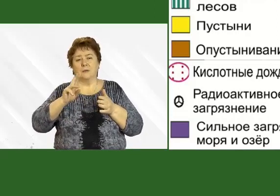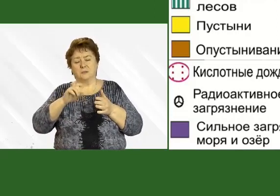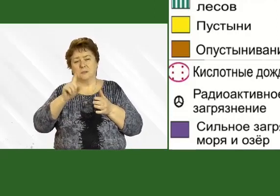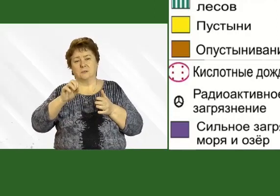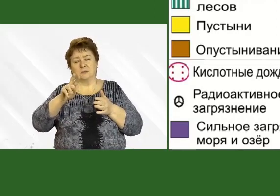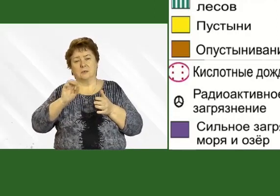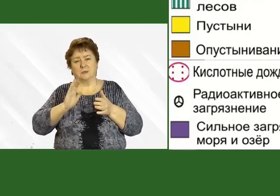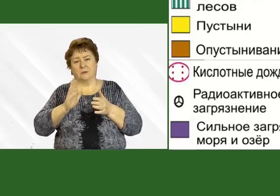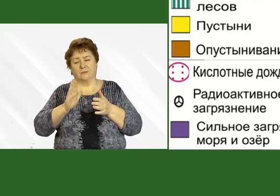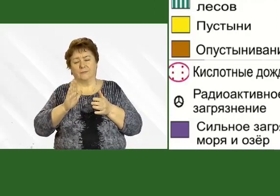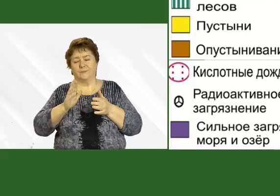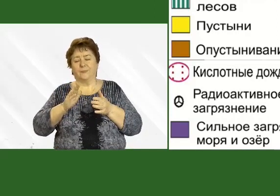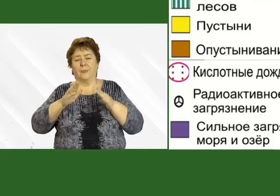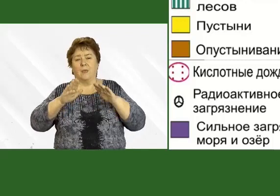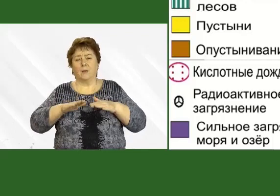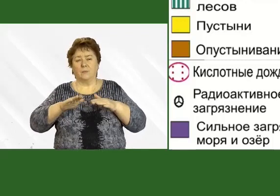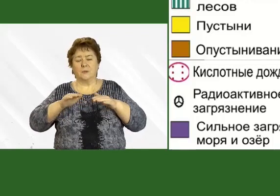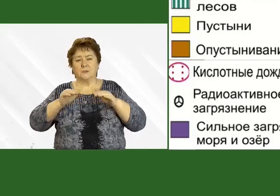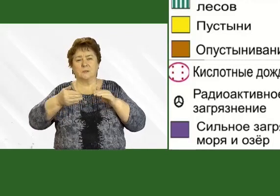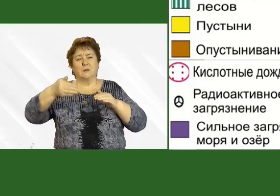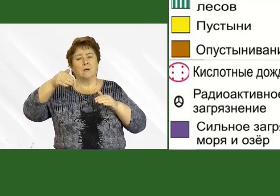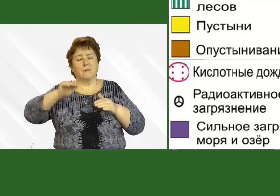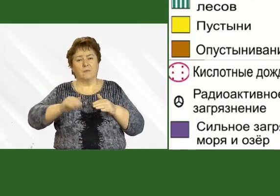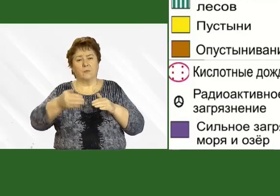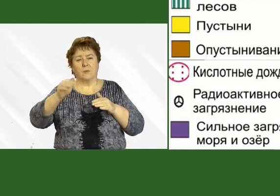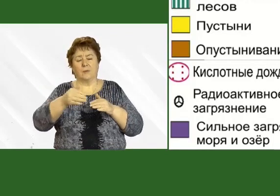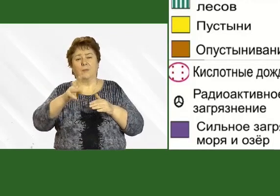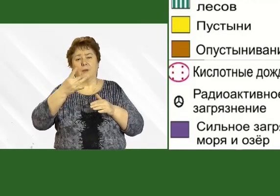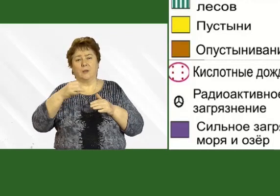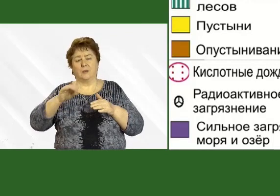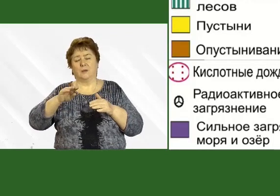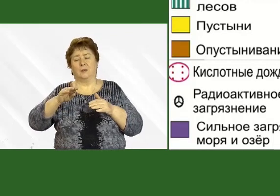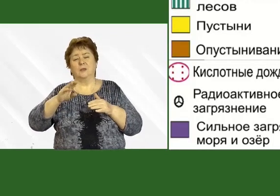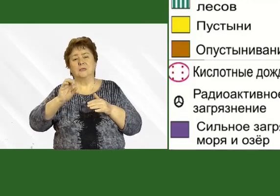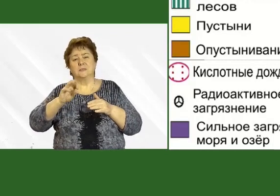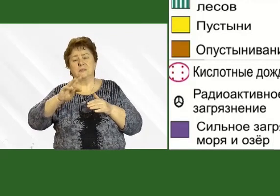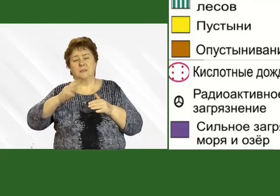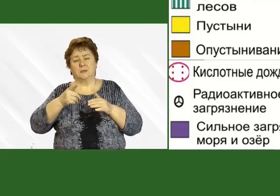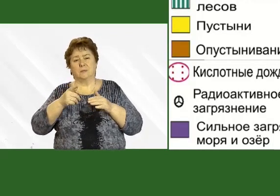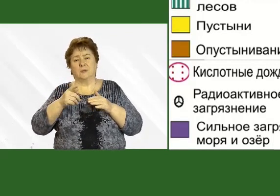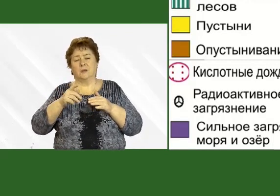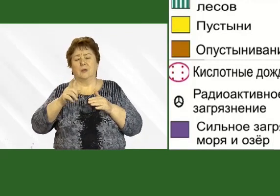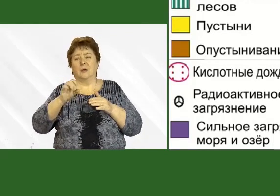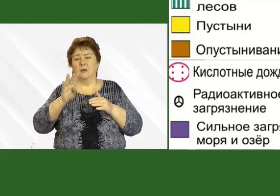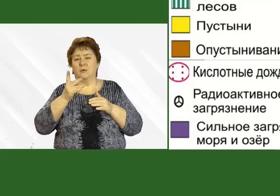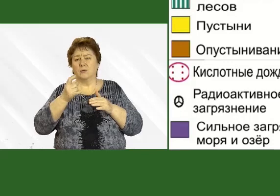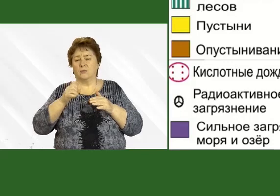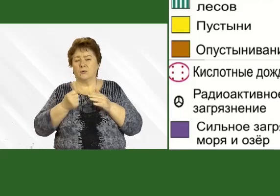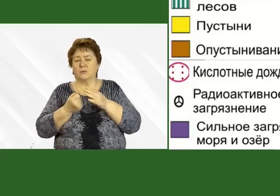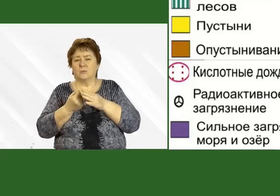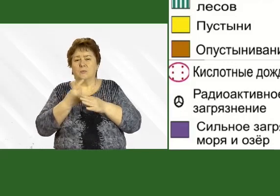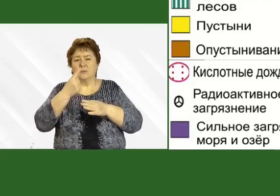на месте распаханных прерий и степей ветровая водная эрозия привела к